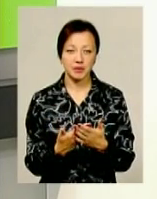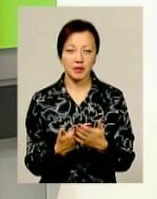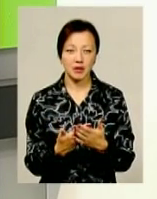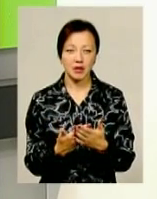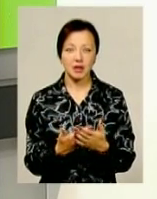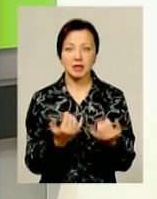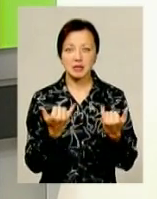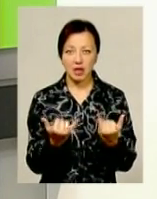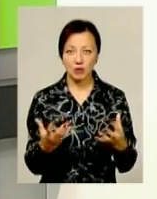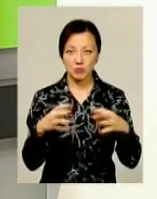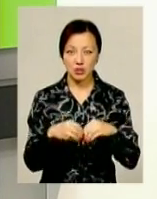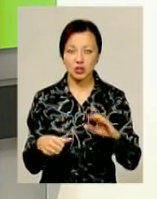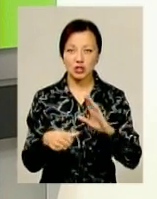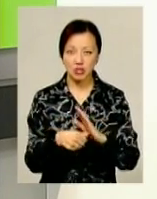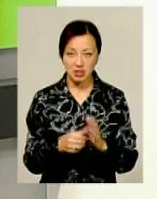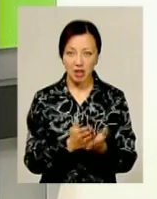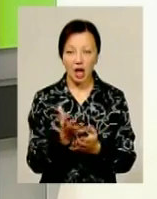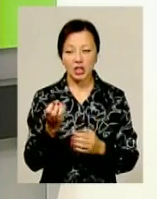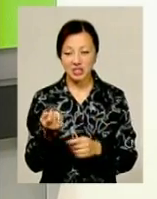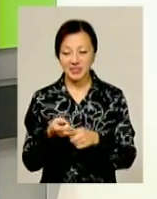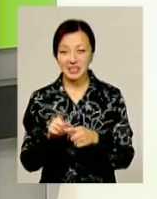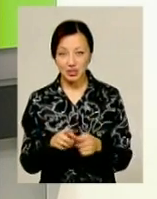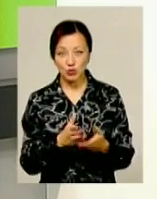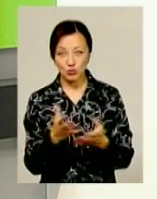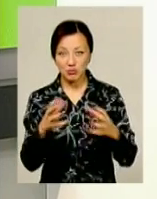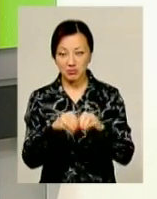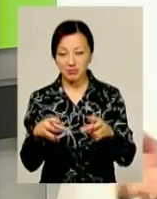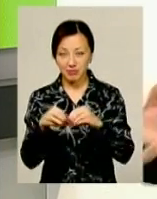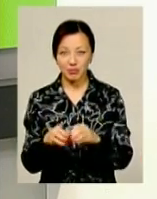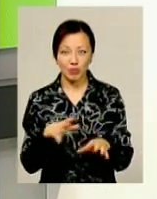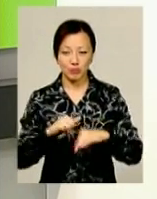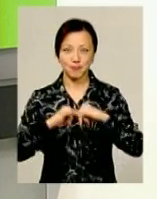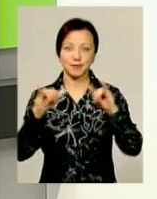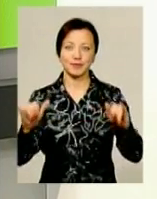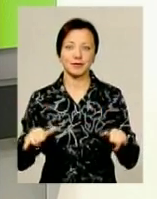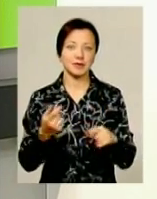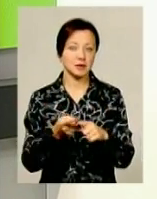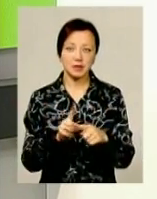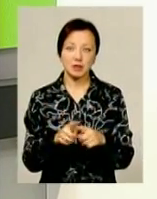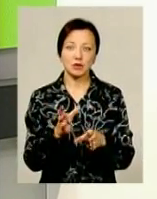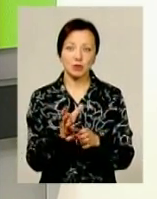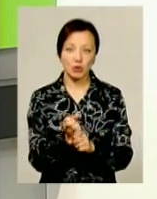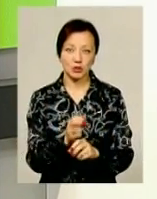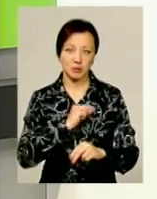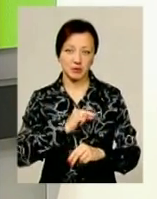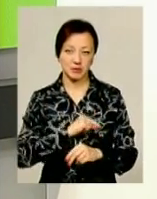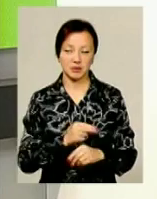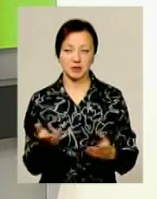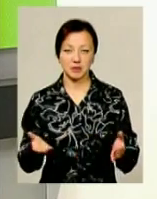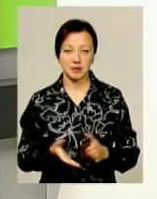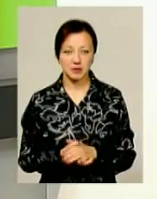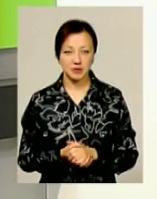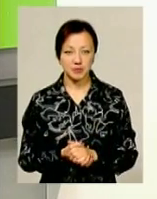ізначально зараз об'єднали 6 напрямків, а ще в цих службах були об'єднання. Тобто, вже це скорочення і ще